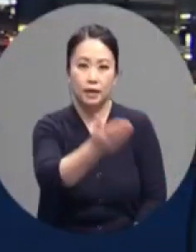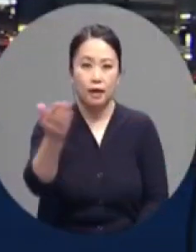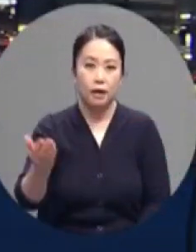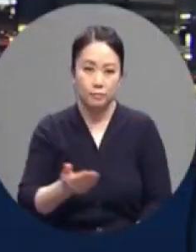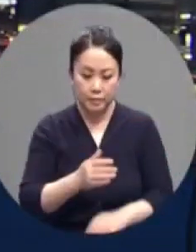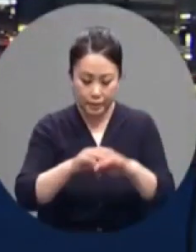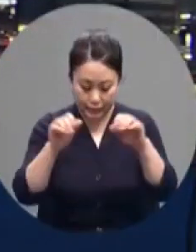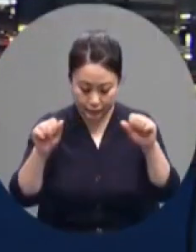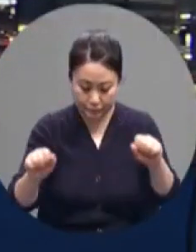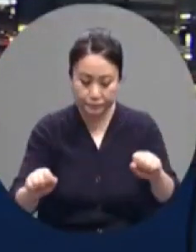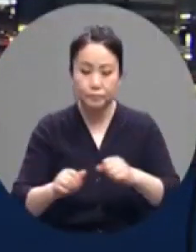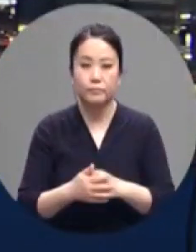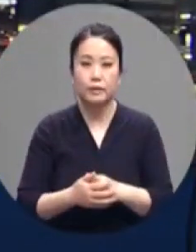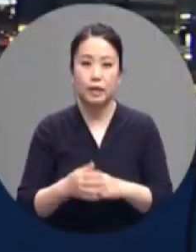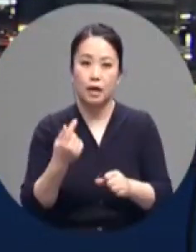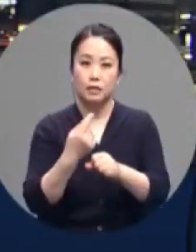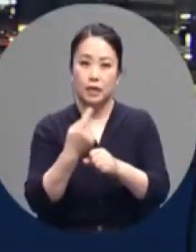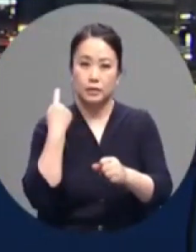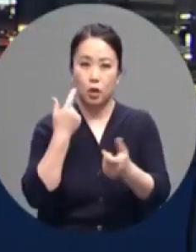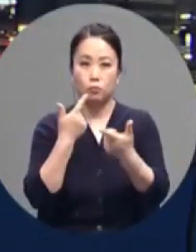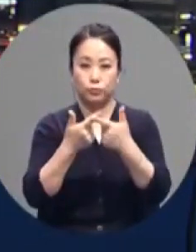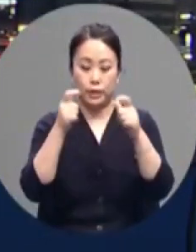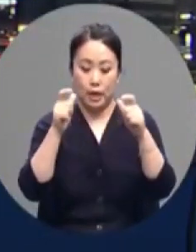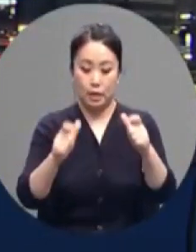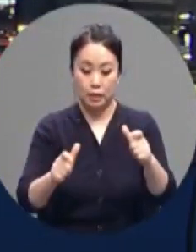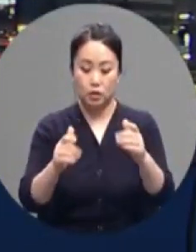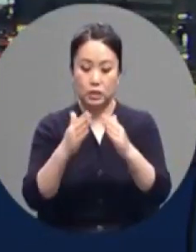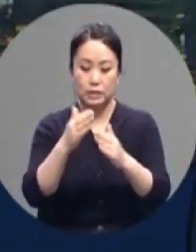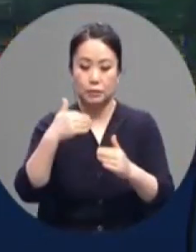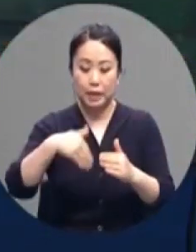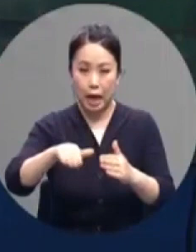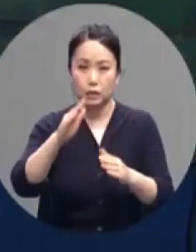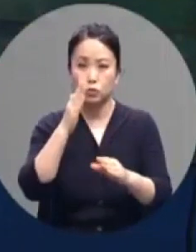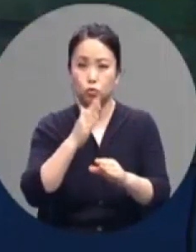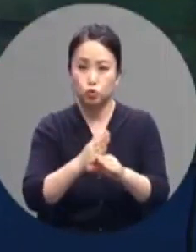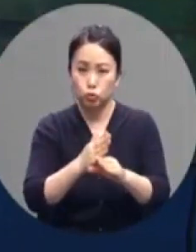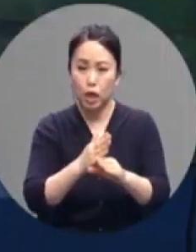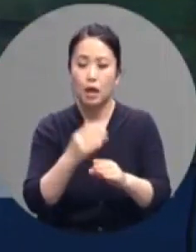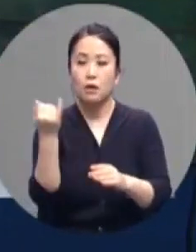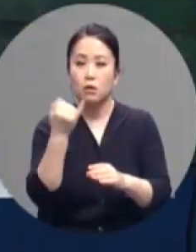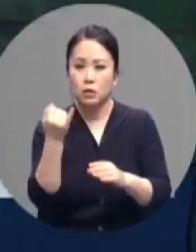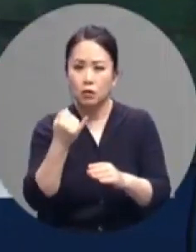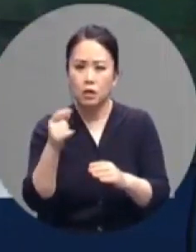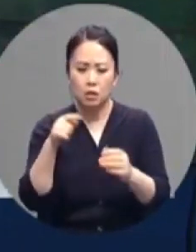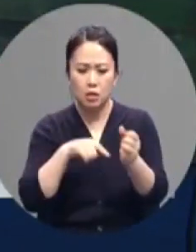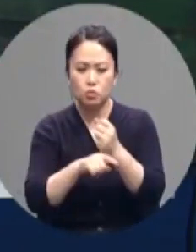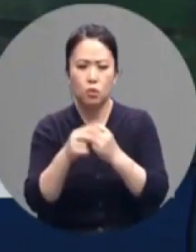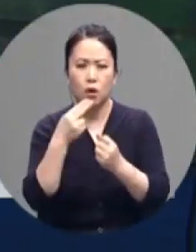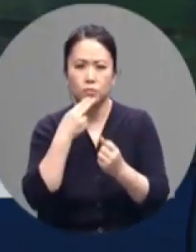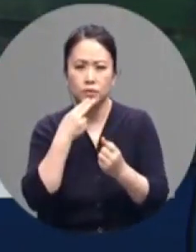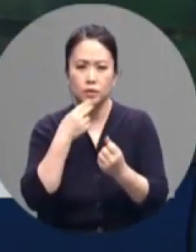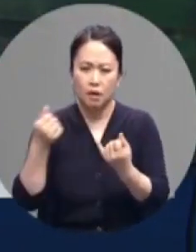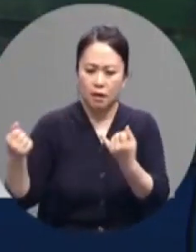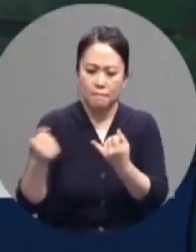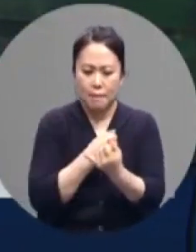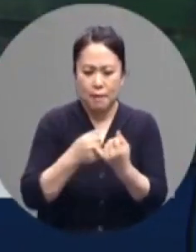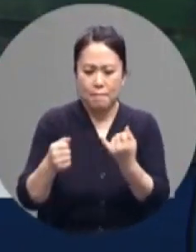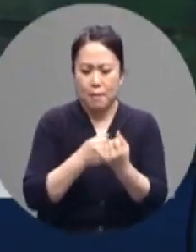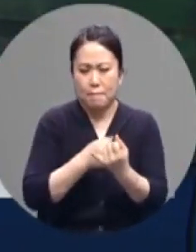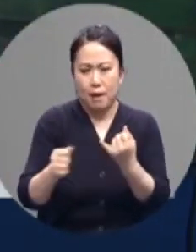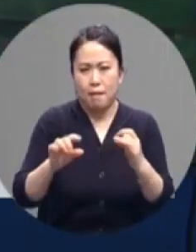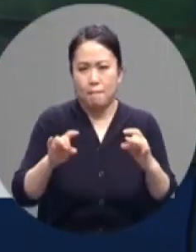여러분 안녕하십니까? 지난해 부산에서 귀가하던 여성이 아무 이유 없이 무차별 폭행을 당해 사회적 공분이